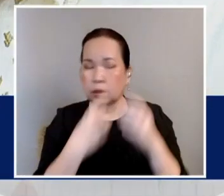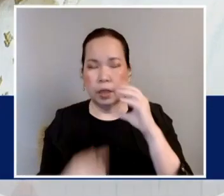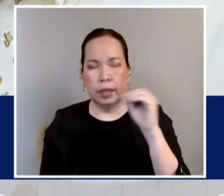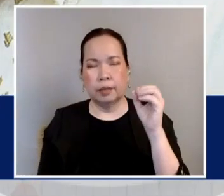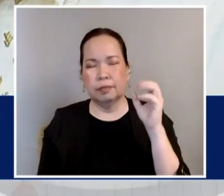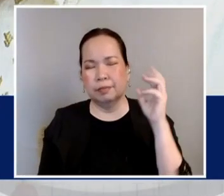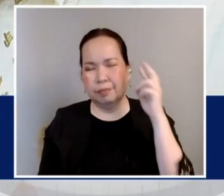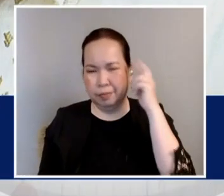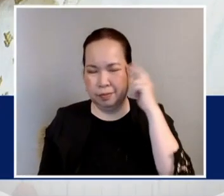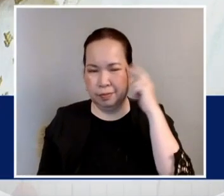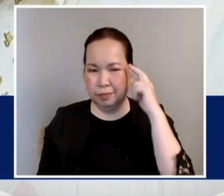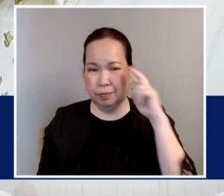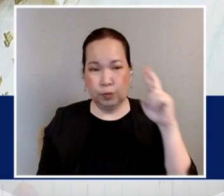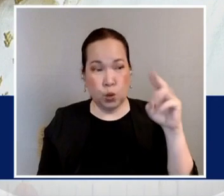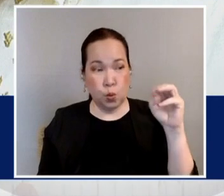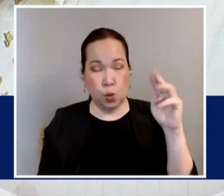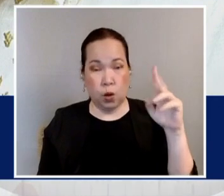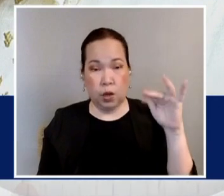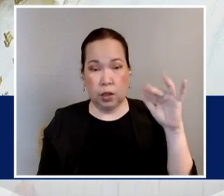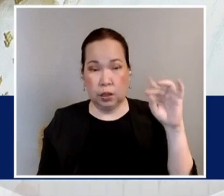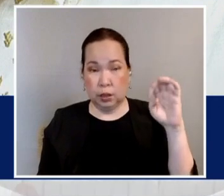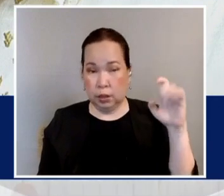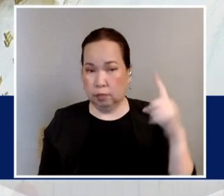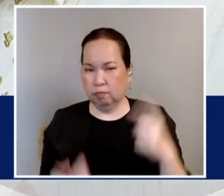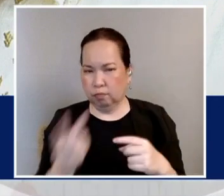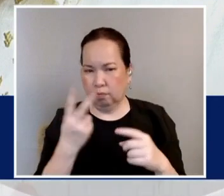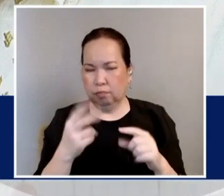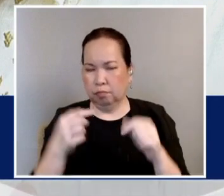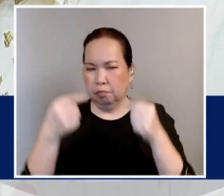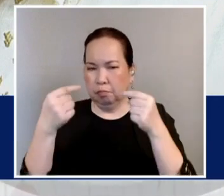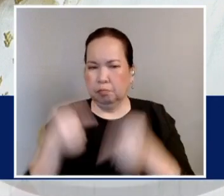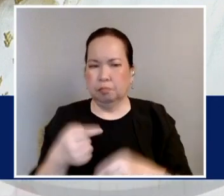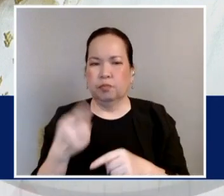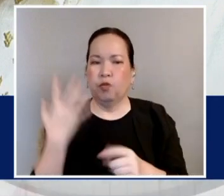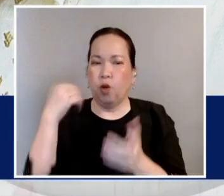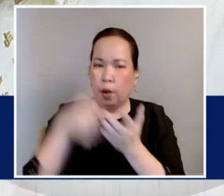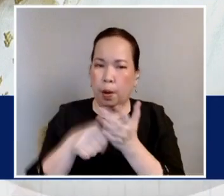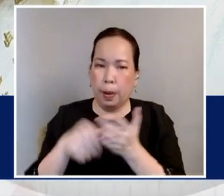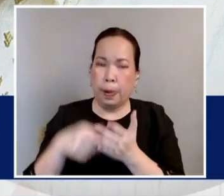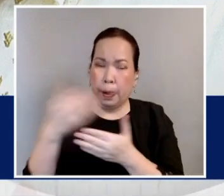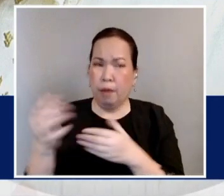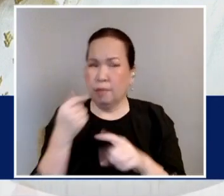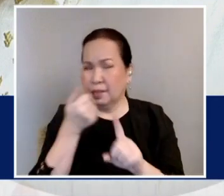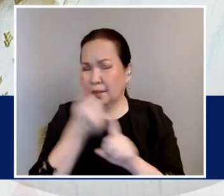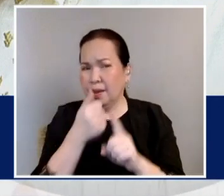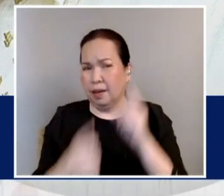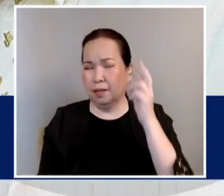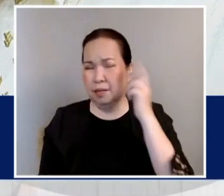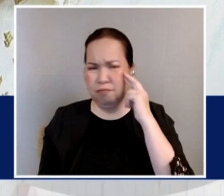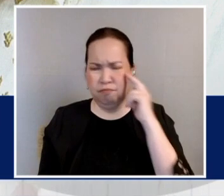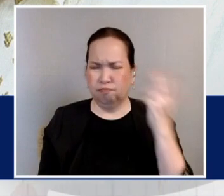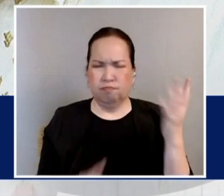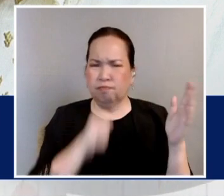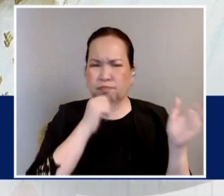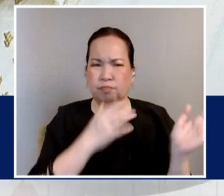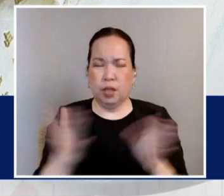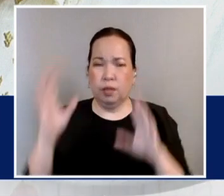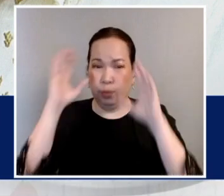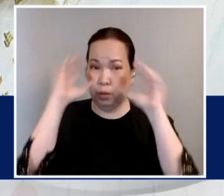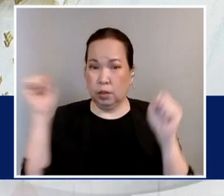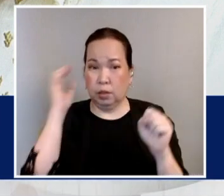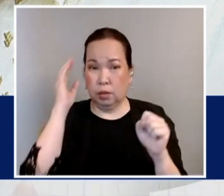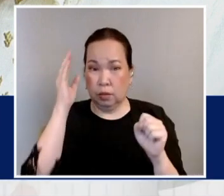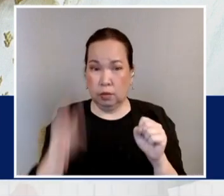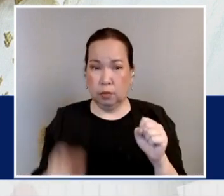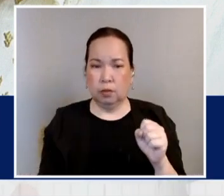kampo ni Speaker Romualdez, wala naman pong plano tumakbo sa pagkapangulo. Tatakbo po siya definitely